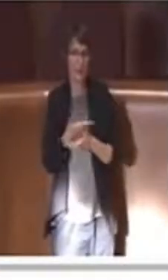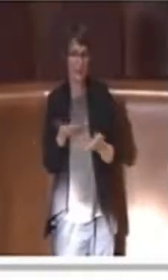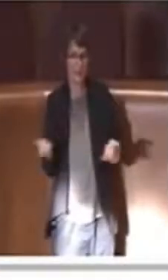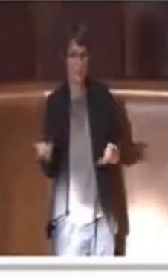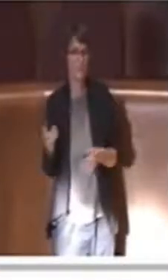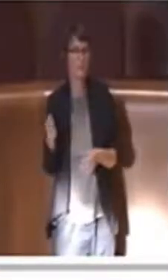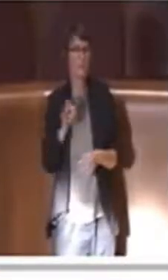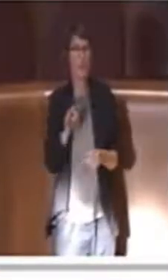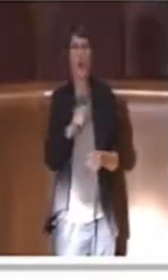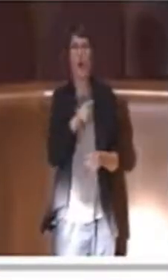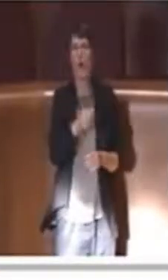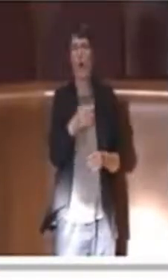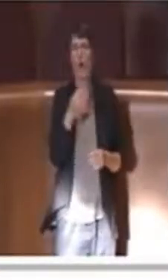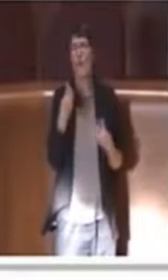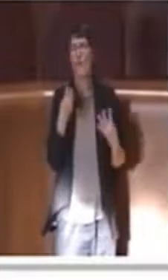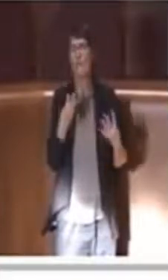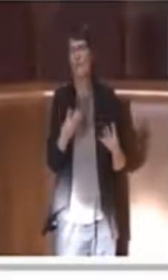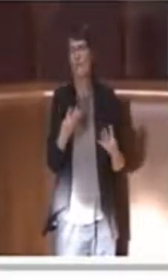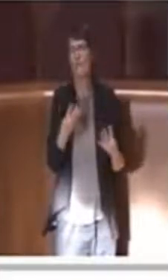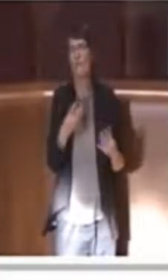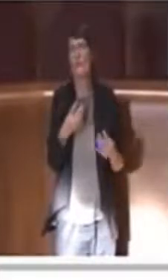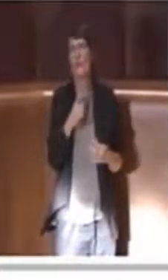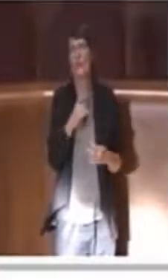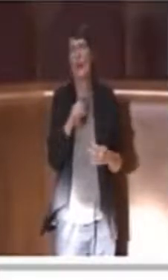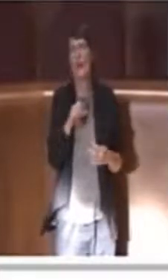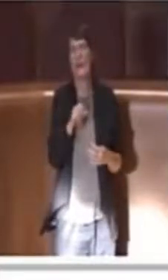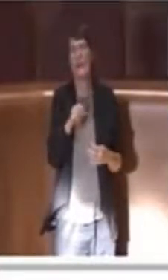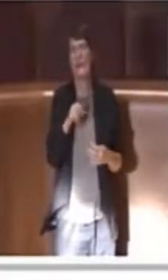cavità dove c'è una zona